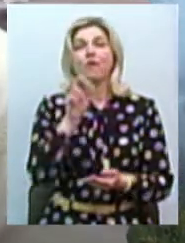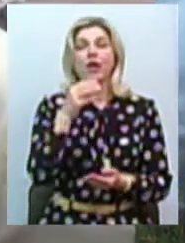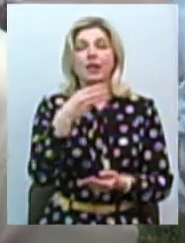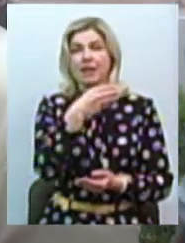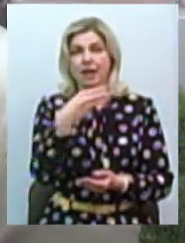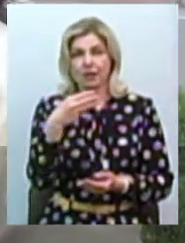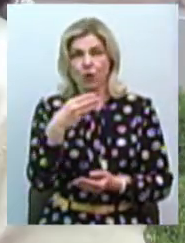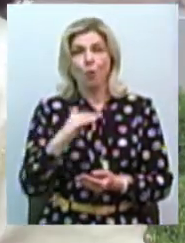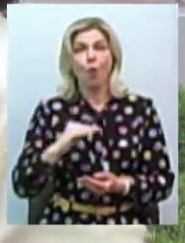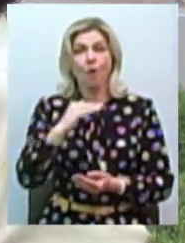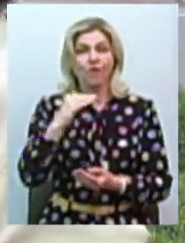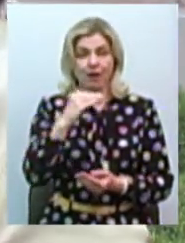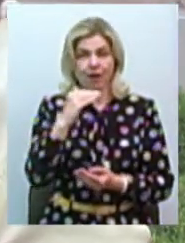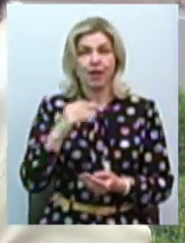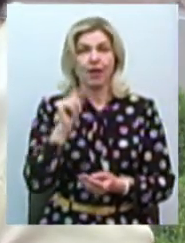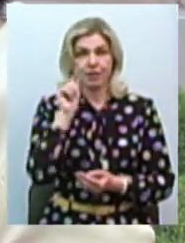поверх. У нас там